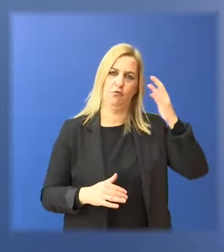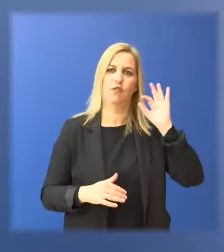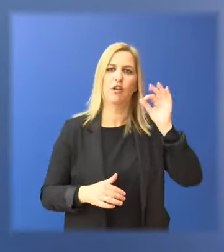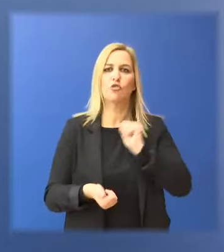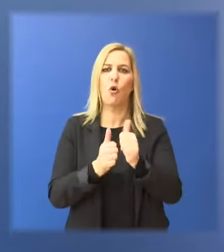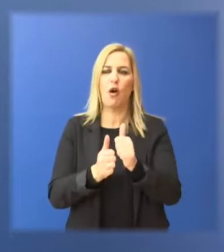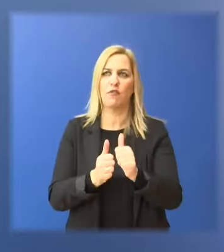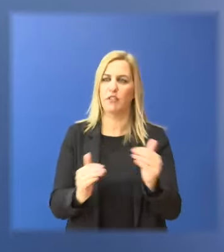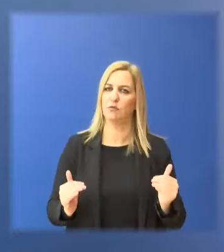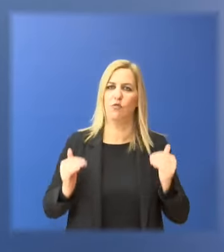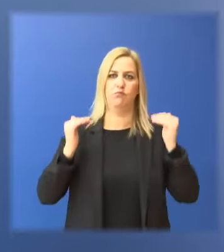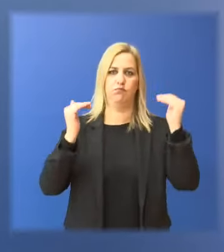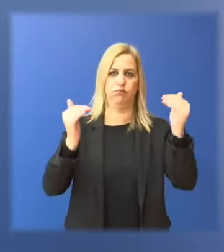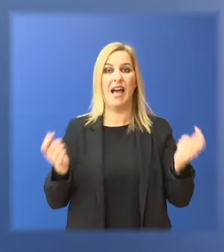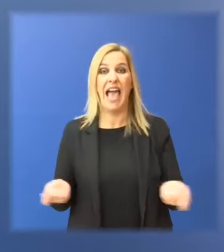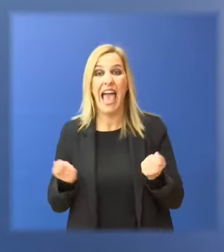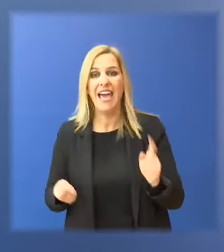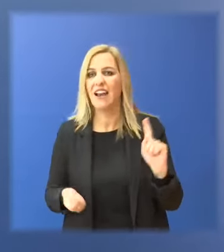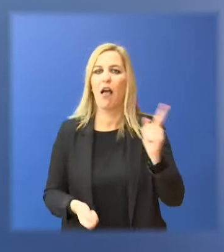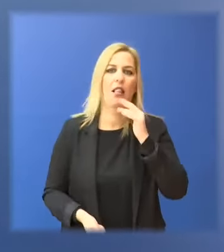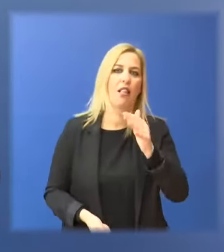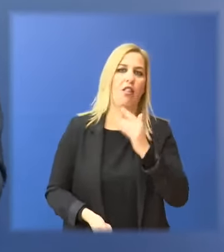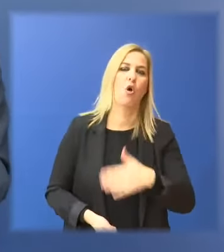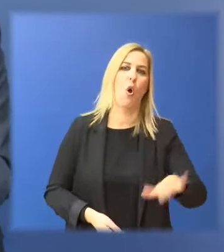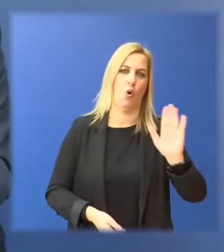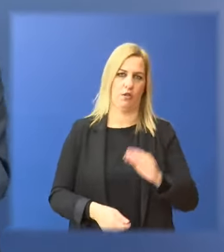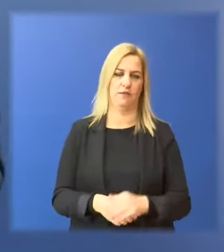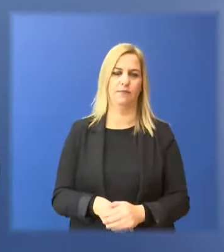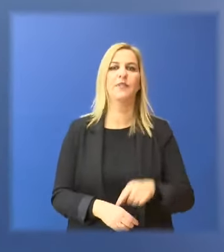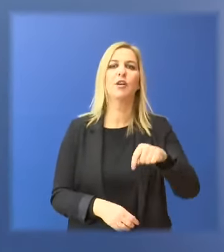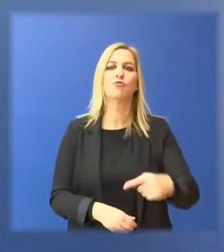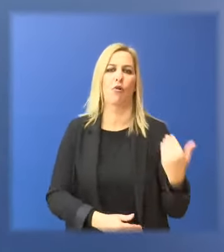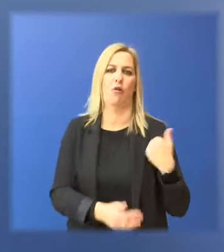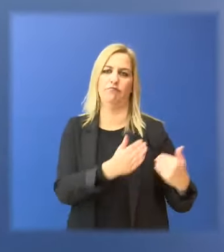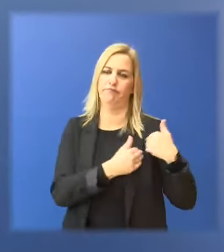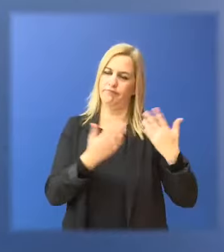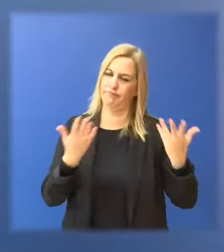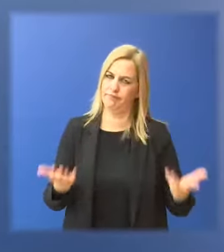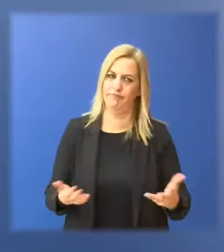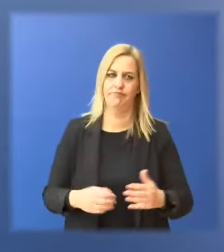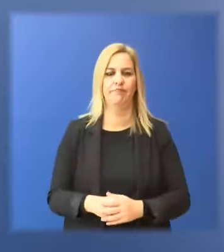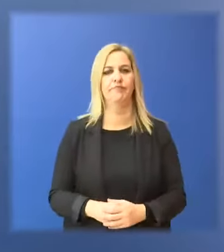συνολικά στη χώρα. Με έργα και όχι με λόγια. Παρακαλώ για τις ερωτήσεις σας.